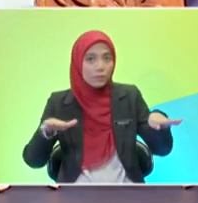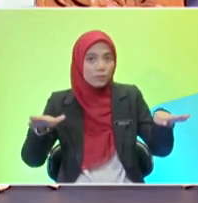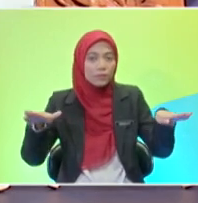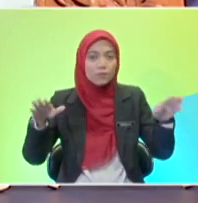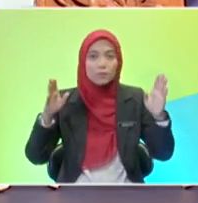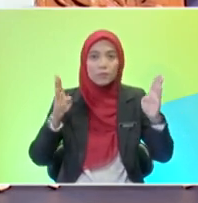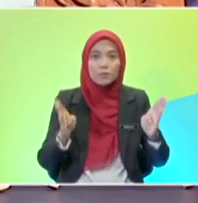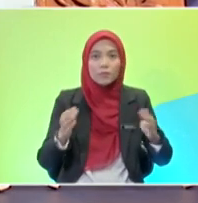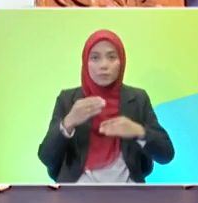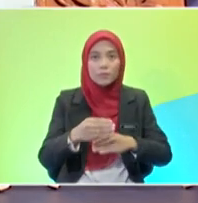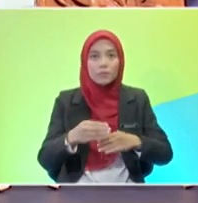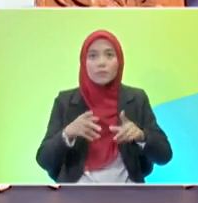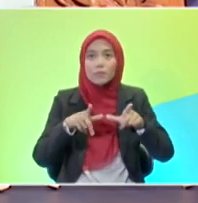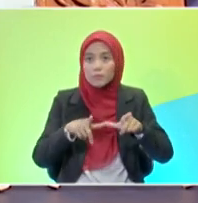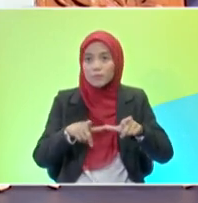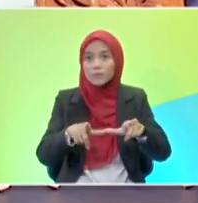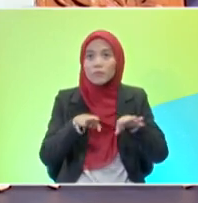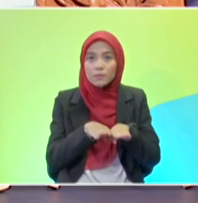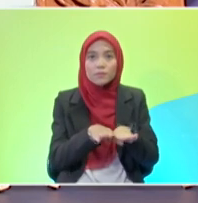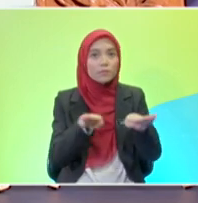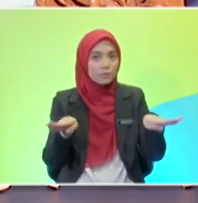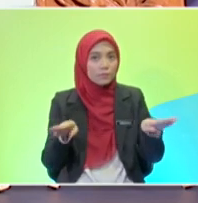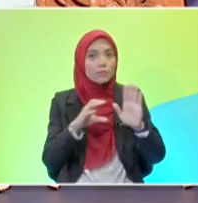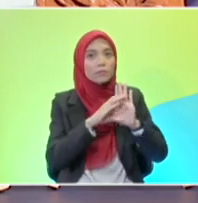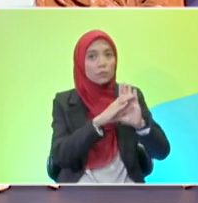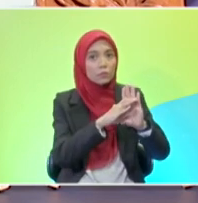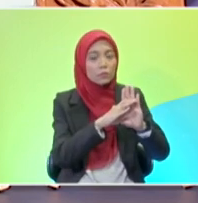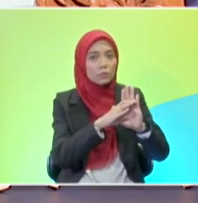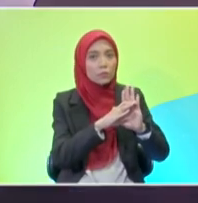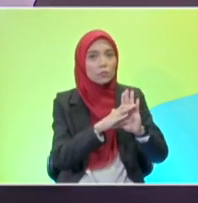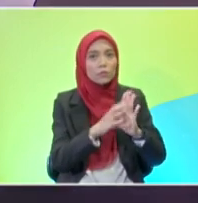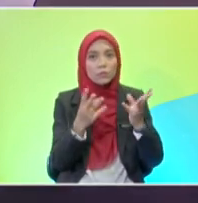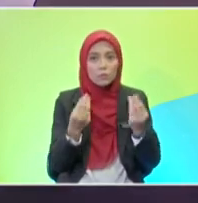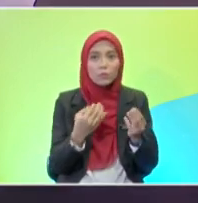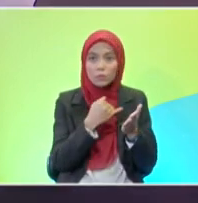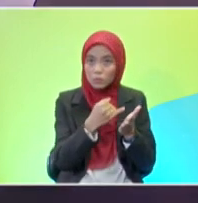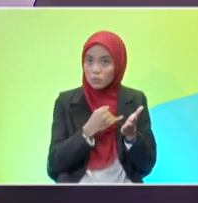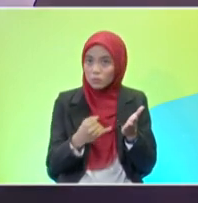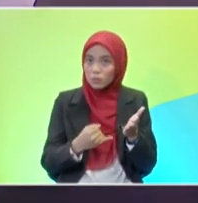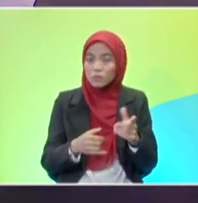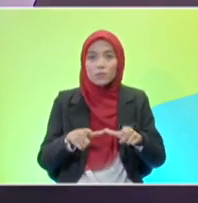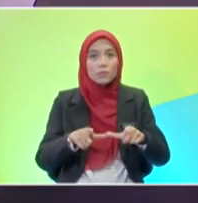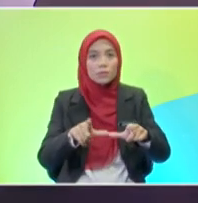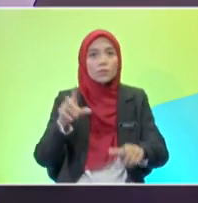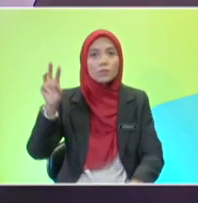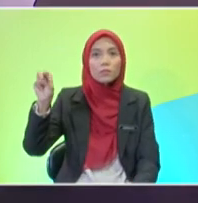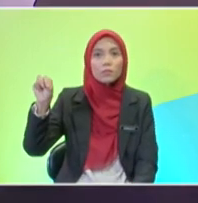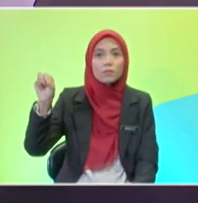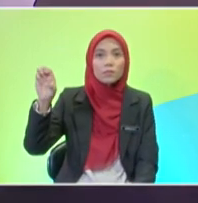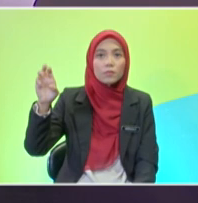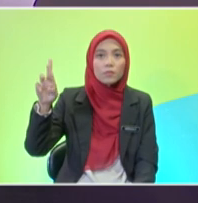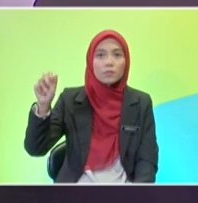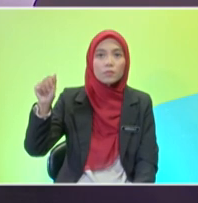contohnya macam lihat ini buat dekat kayu meranti kayu meranti mungkin uratnya agak